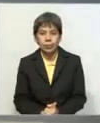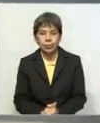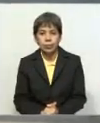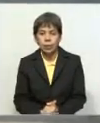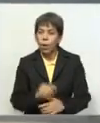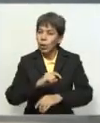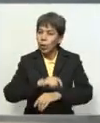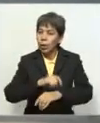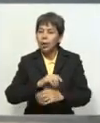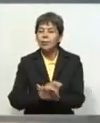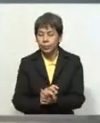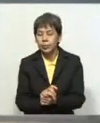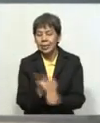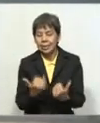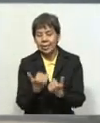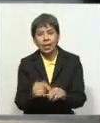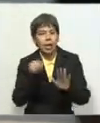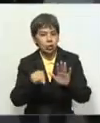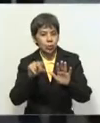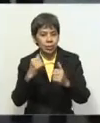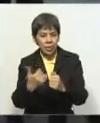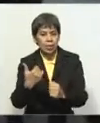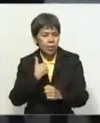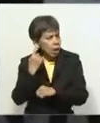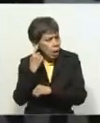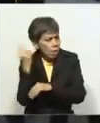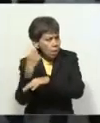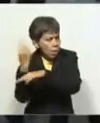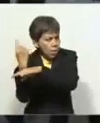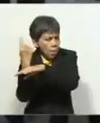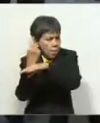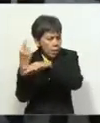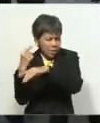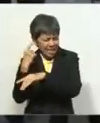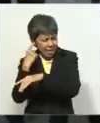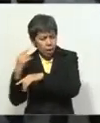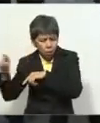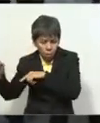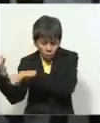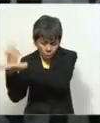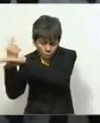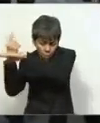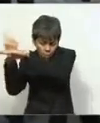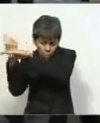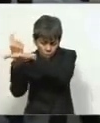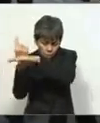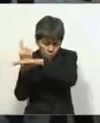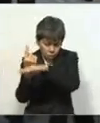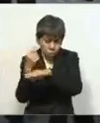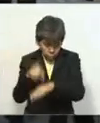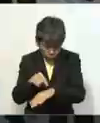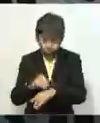เมื่อเวลาประมาณ 17:37 นาทีนะครับก็ได้มีการได้ยินเสียงเฮลิคอปเตอร์นะครับที่เดินทางมาจากถ้ำหลวงขุนน้ำนางนอนมาจ